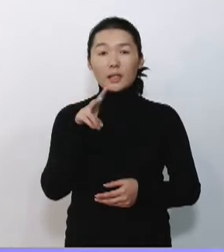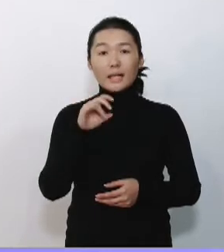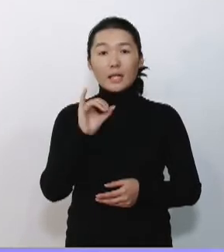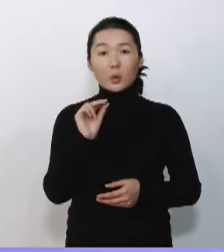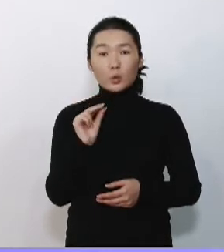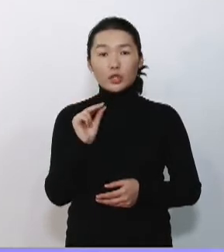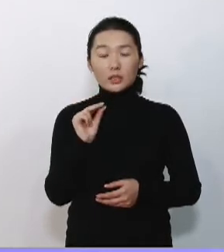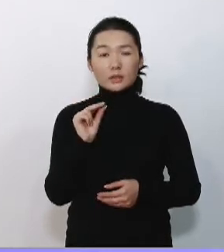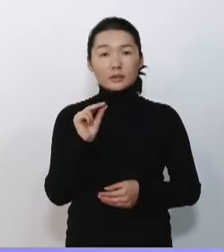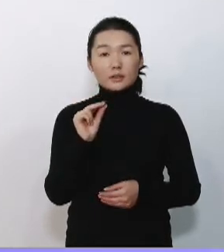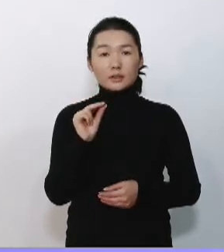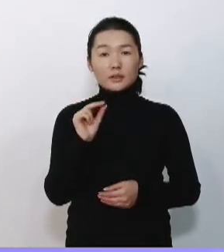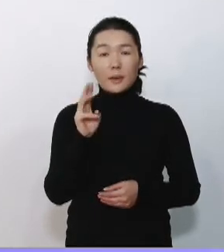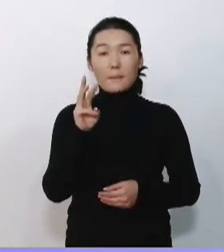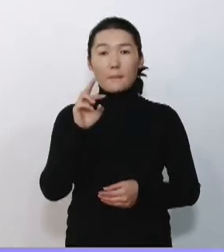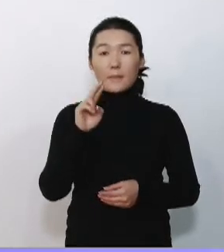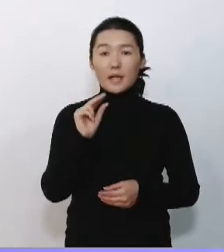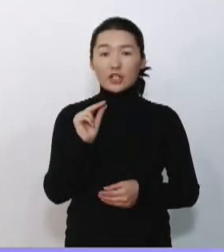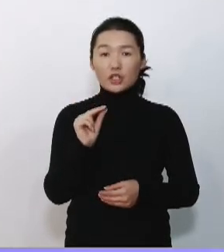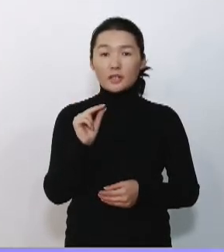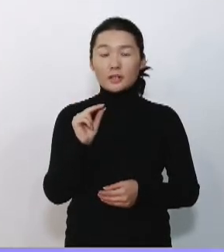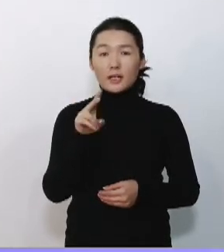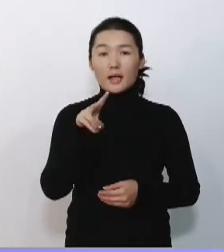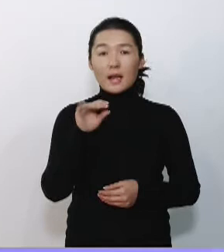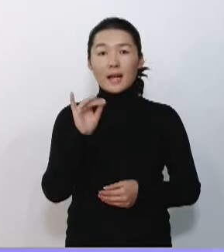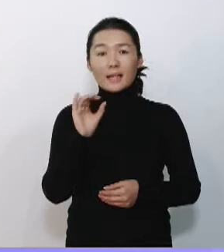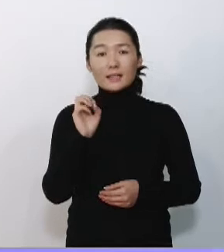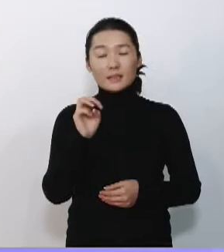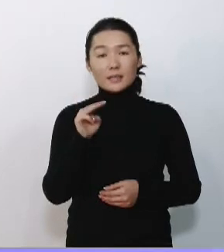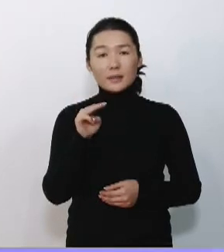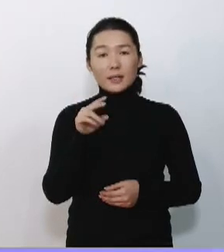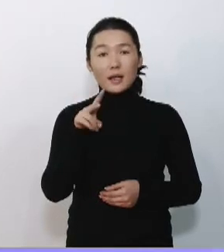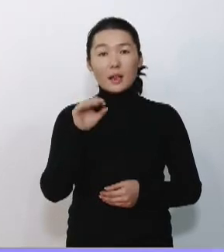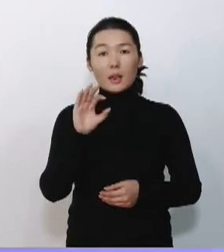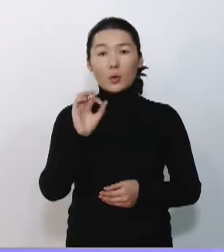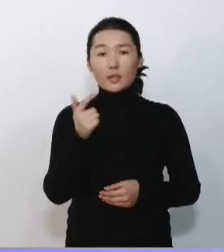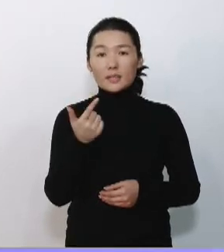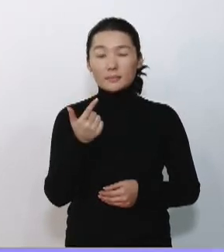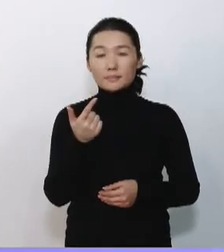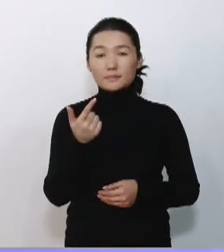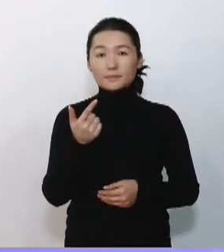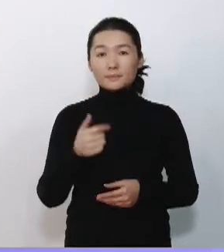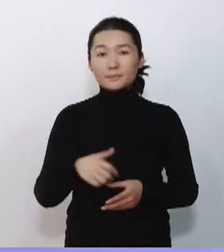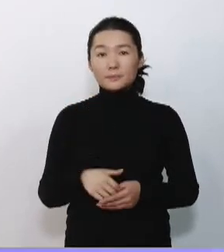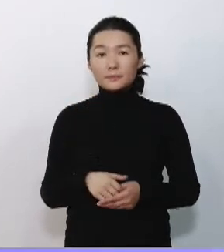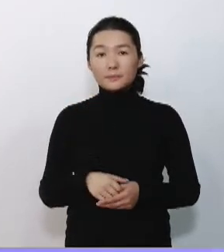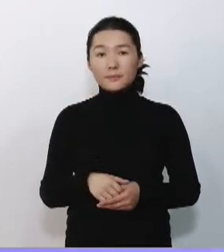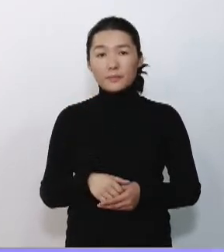«ключ», «мяч», «лист», «лось».